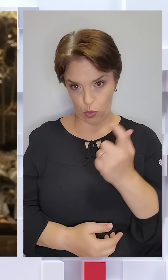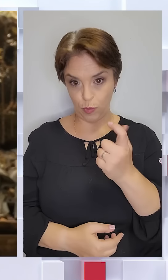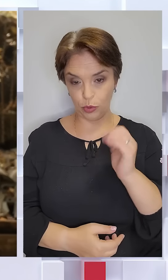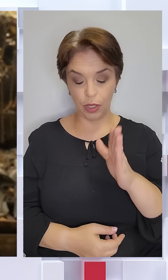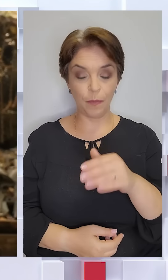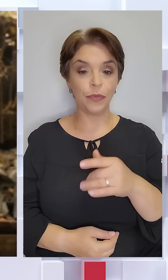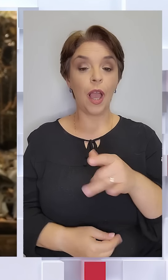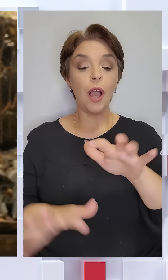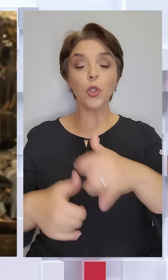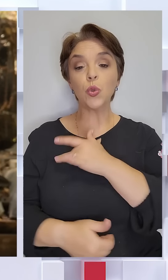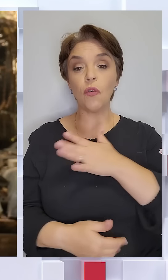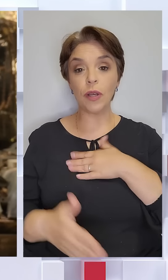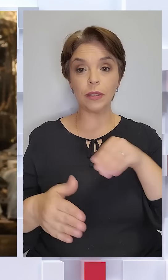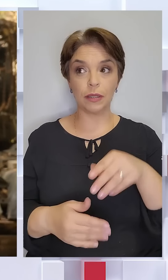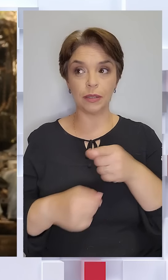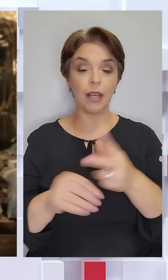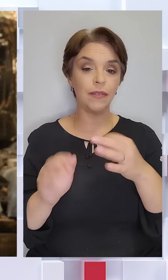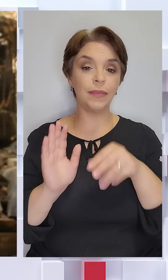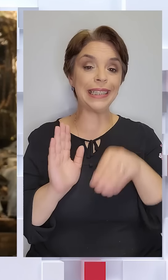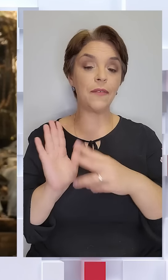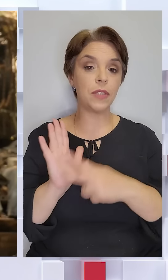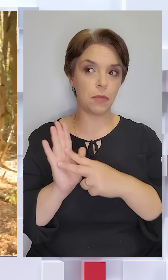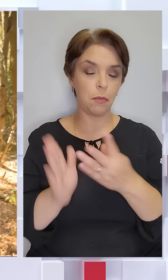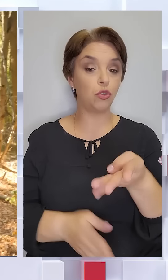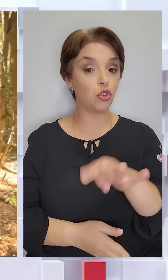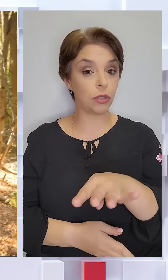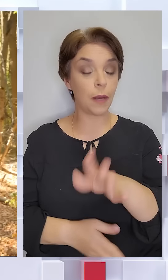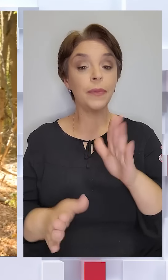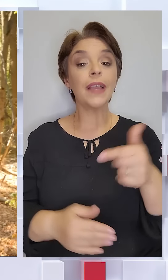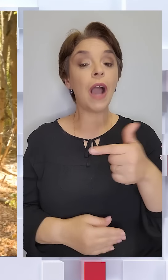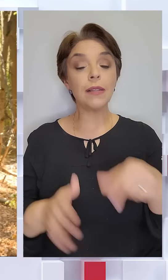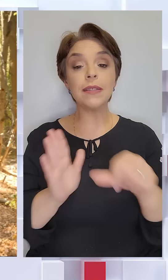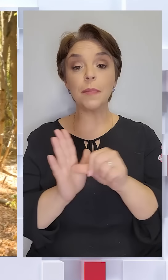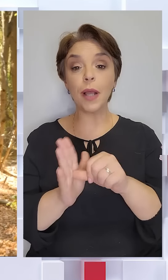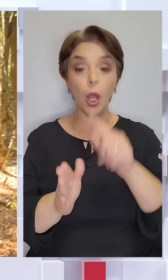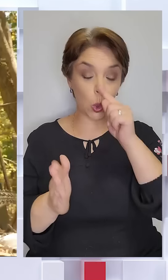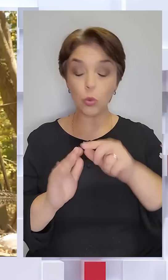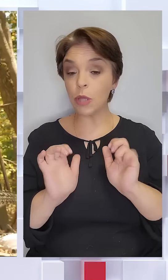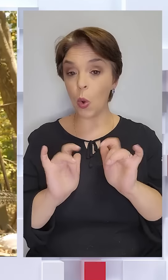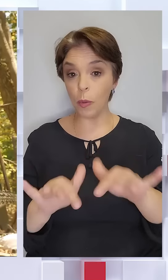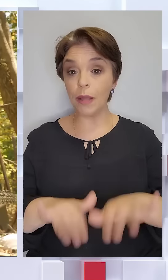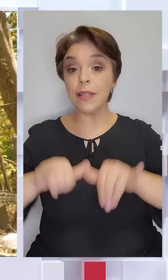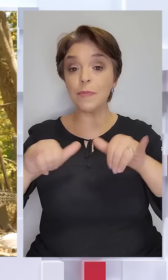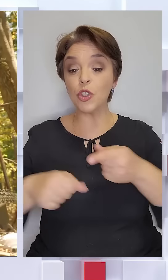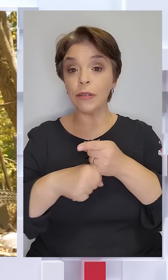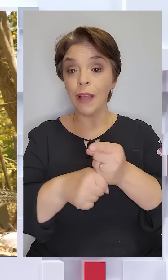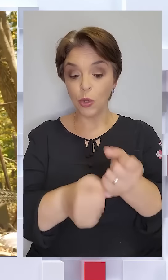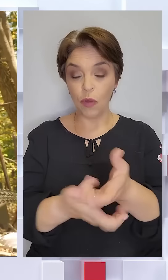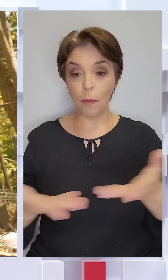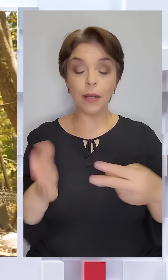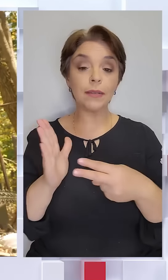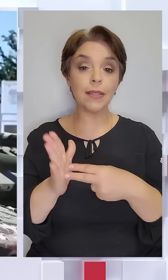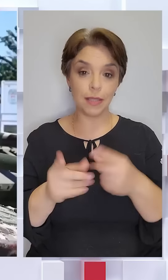господарів. Трофейних 80-ок ми маємо вже 4 штуки. Лише в Галицькій бригаді Курська операція збільшила танковий парк